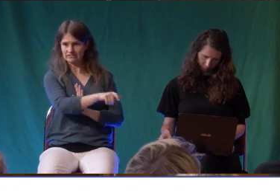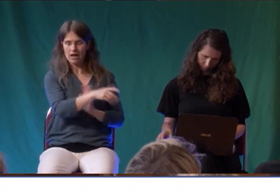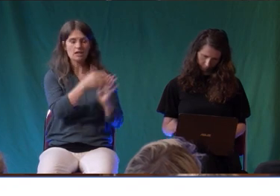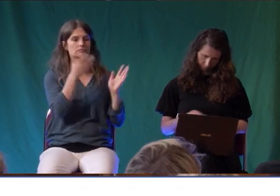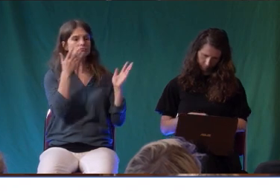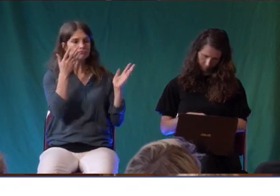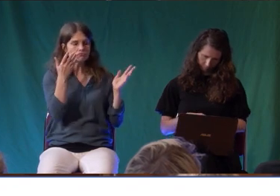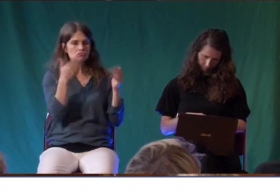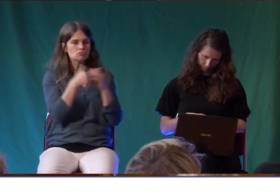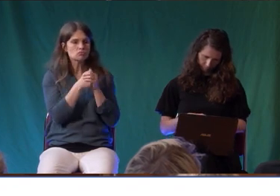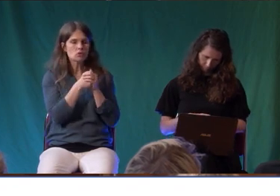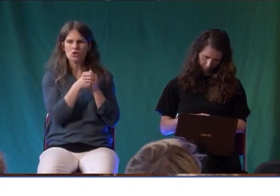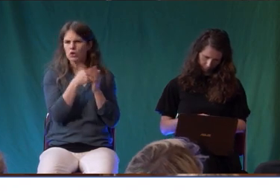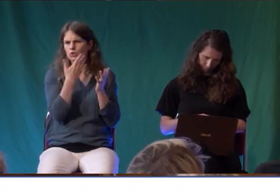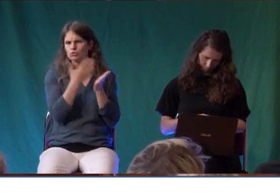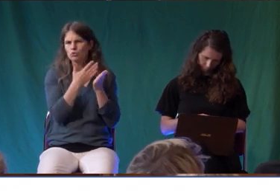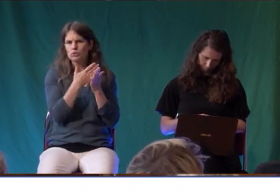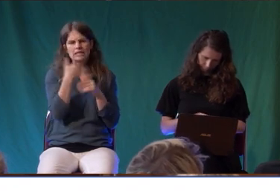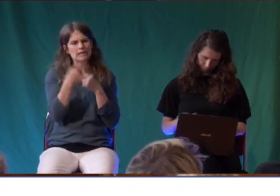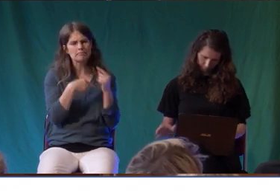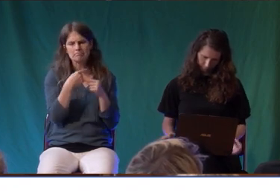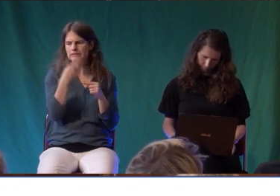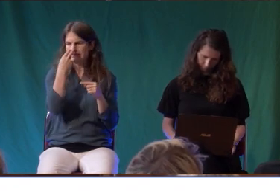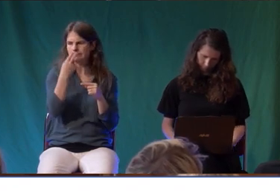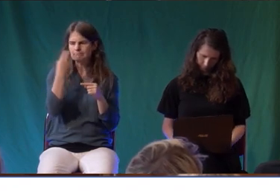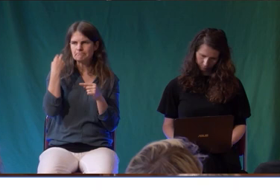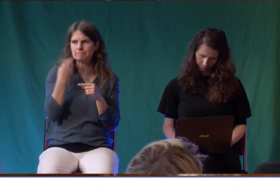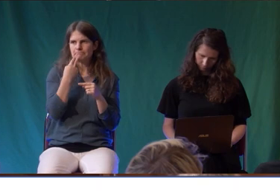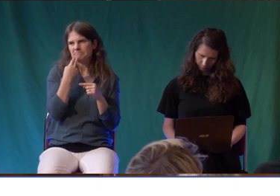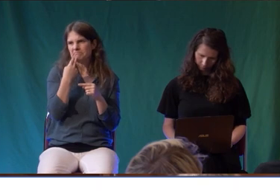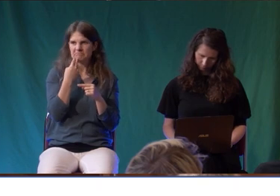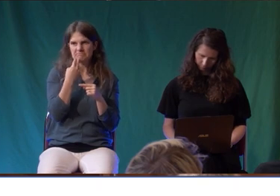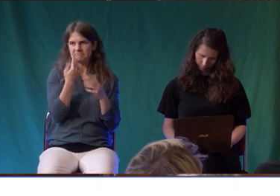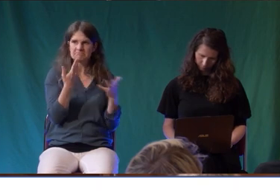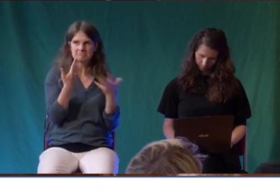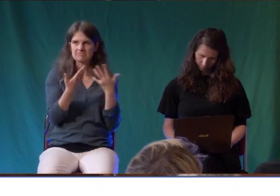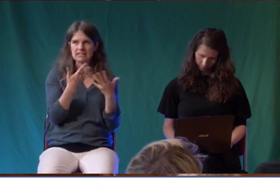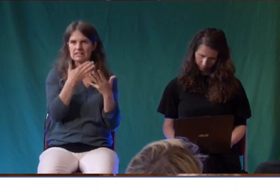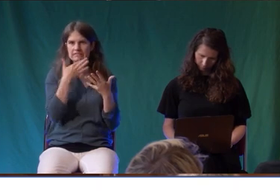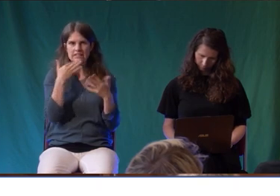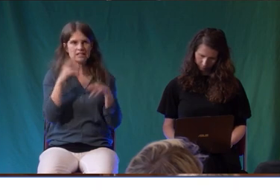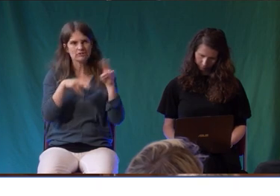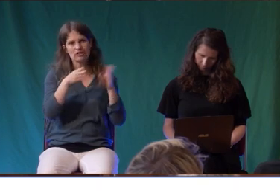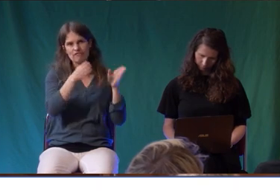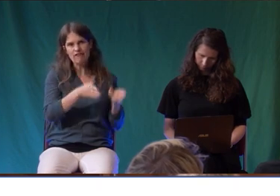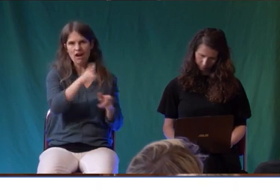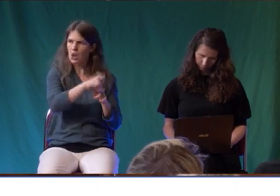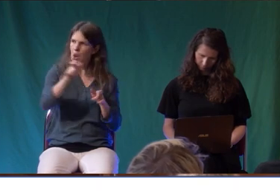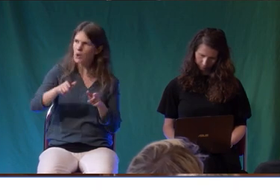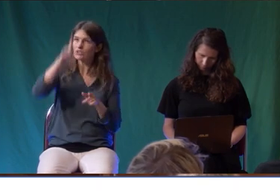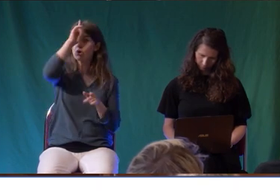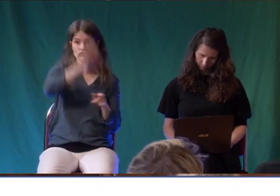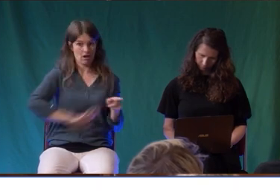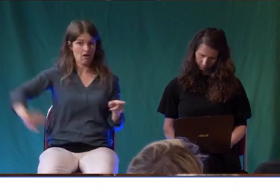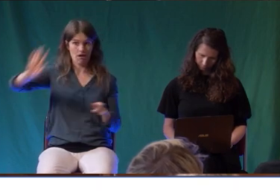in den ganzen Jahren die wir schon vorher gearbeitet haben und uns auch mit vielen anderen Fachleuten aus ganz Deutschland